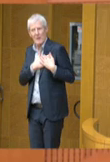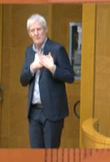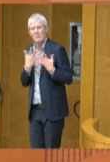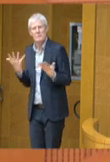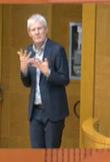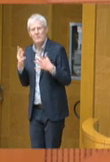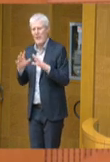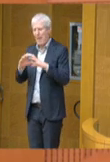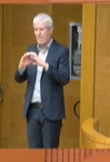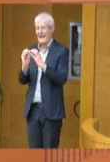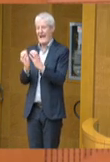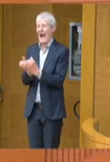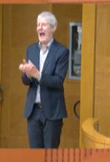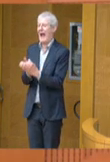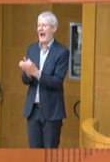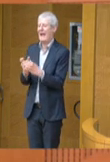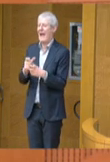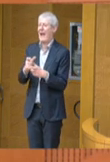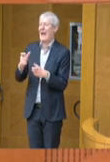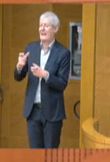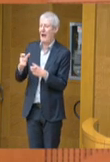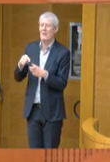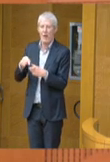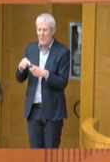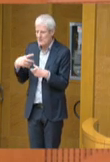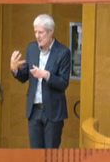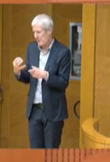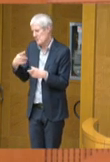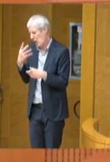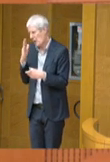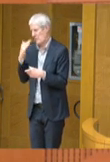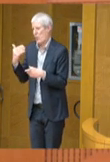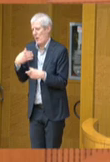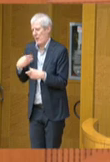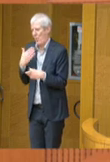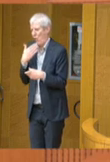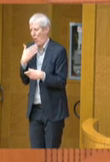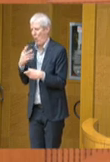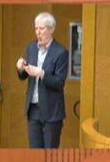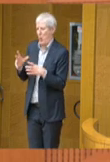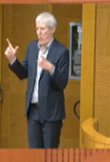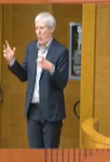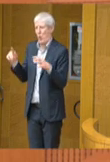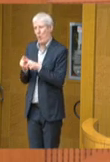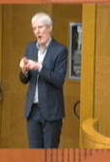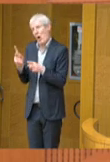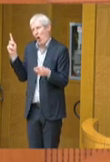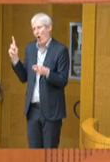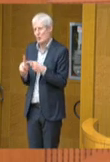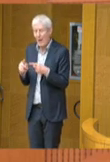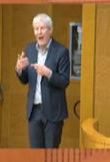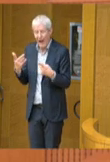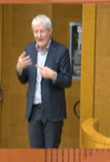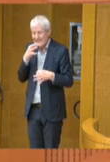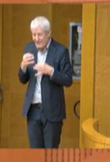nei confronti di un pianeta che purtroppo è sempre più sottoposto allo sfruttamento da parte dell'uomo. E così, nell'ambito del nostro